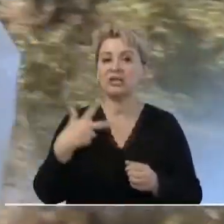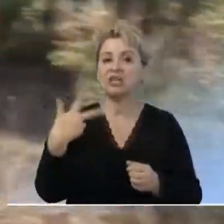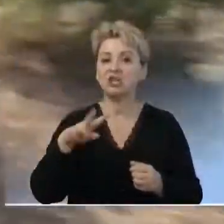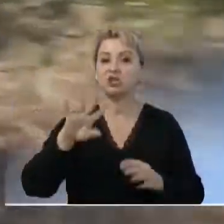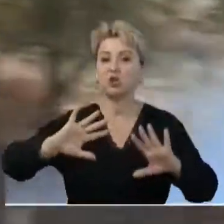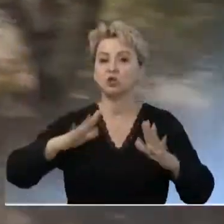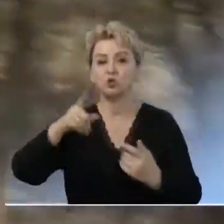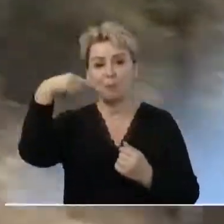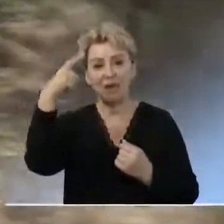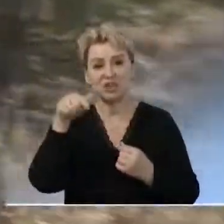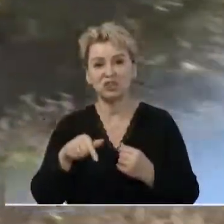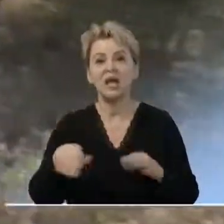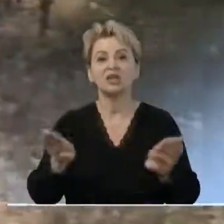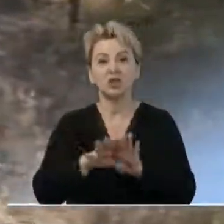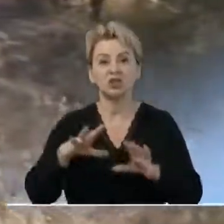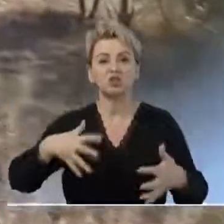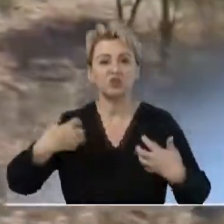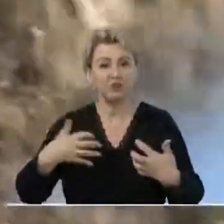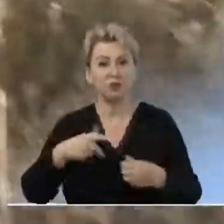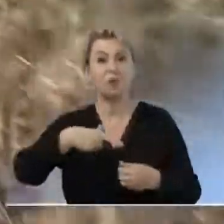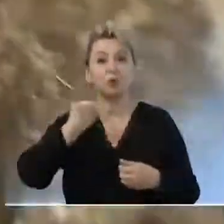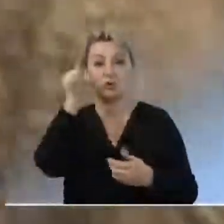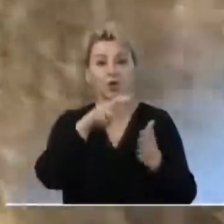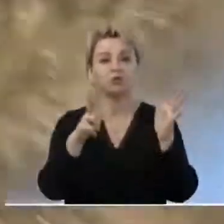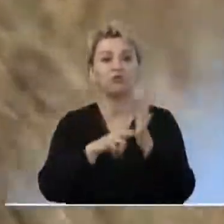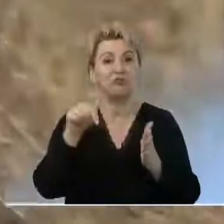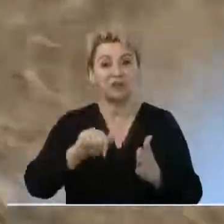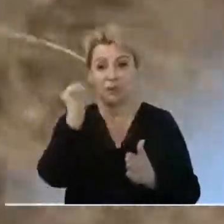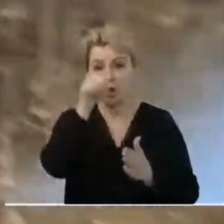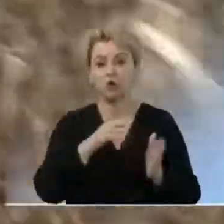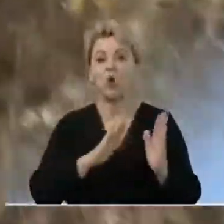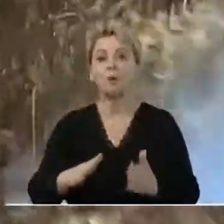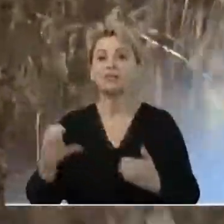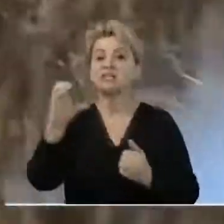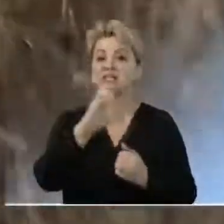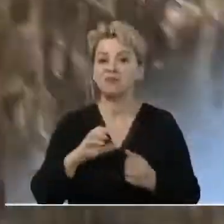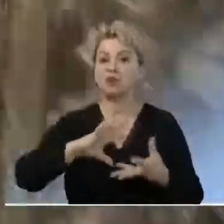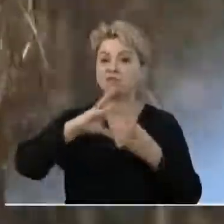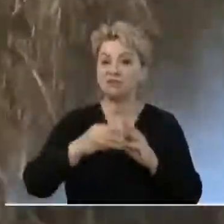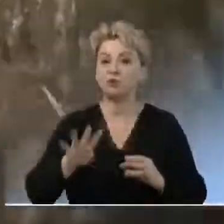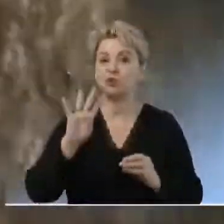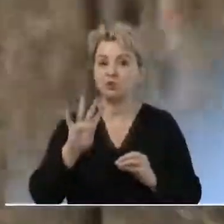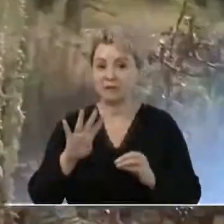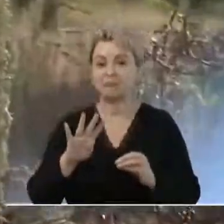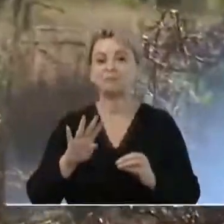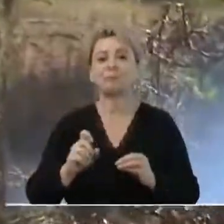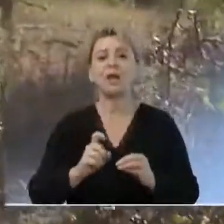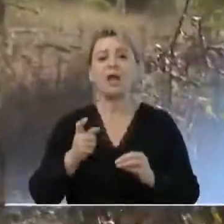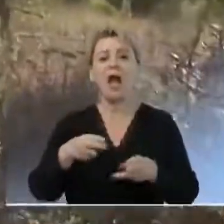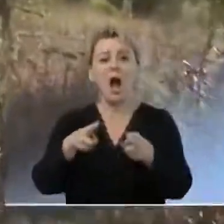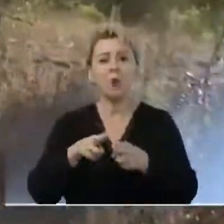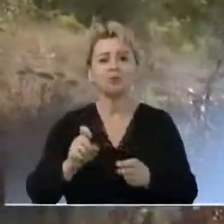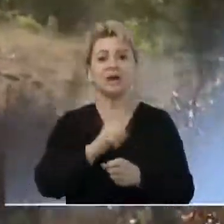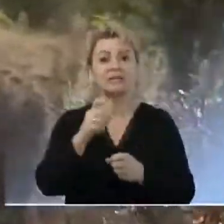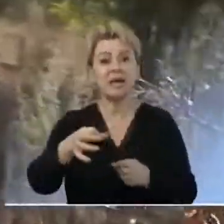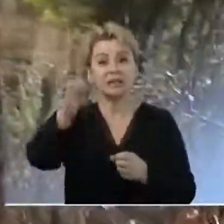34 случая бешенства хищников. В прошлом году 8. В этом году по состоянию на сентябрь всего 4. В охотхозяйствах